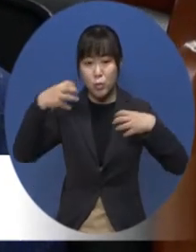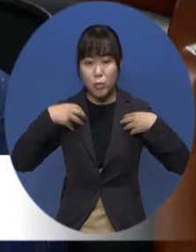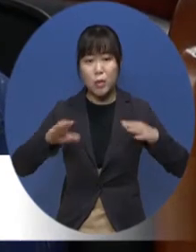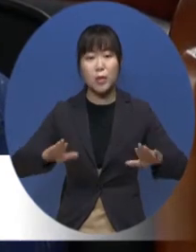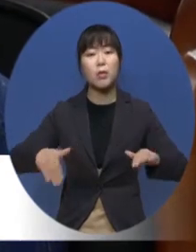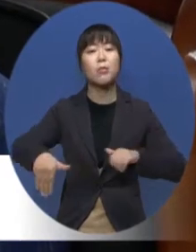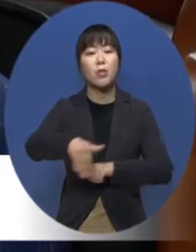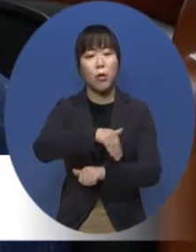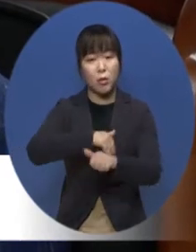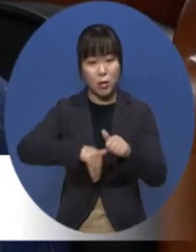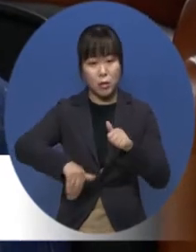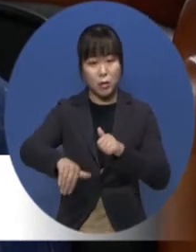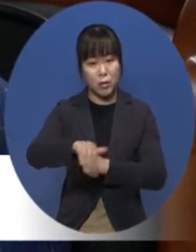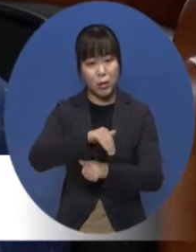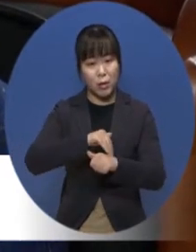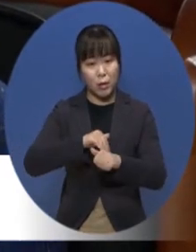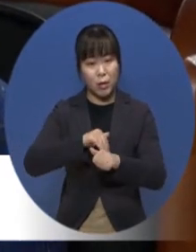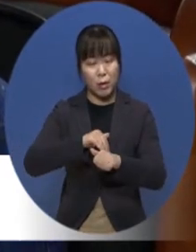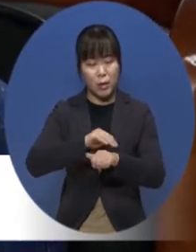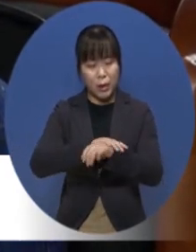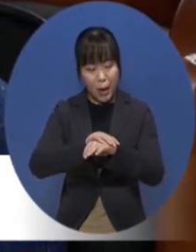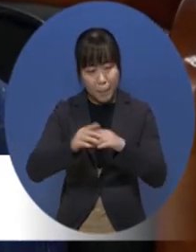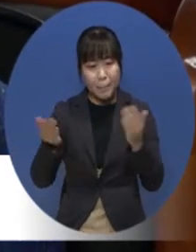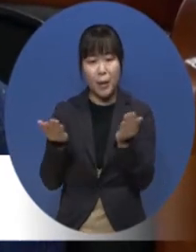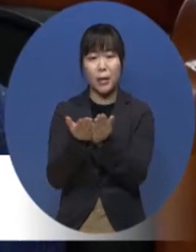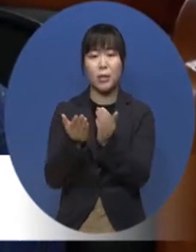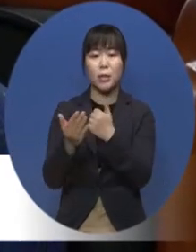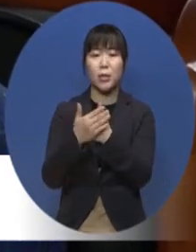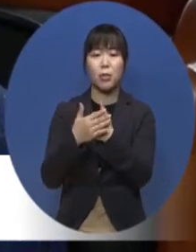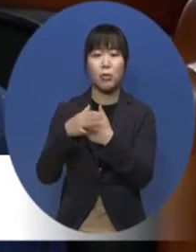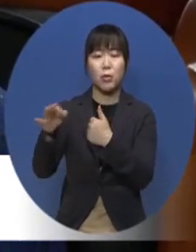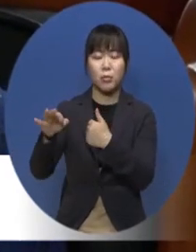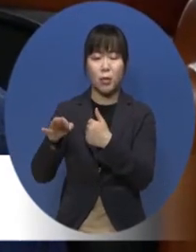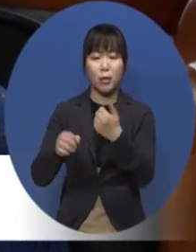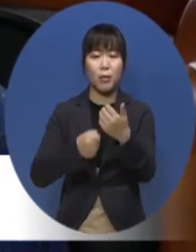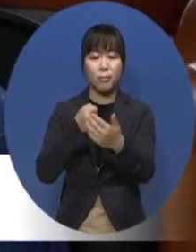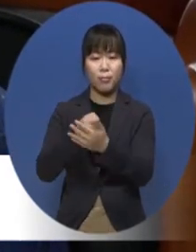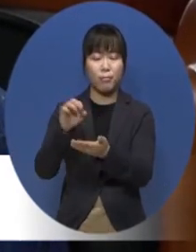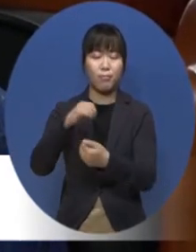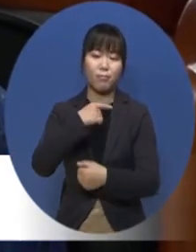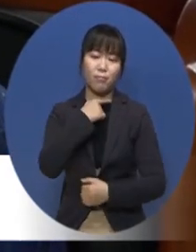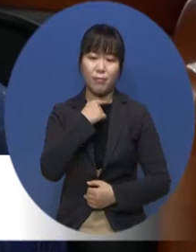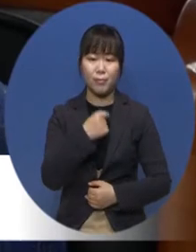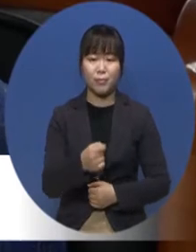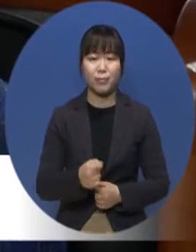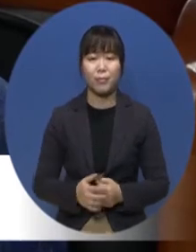좀 현실적으로다가 맞게 좀 지원금을 책정해 주시면